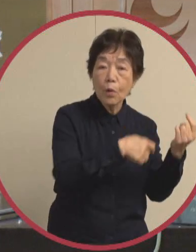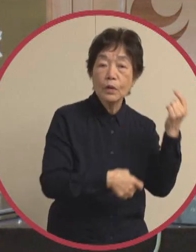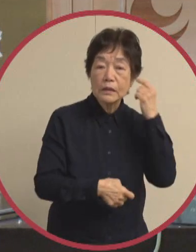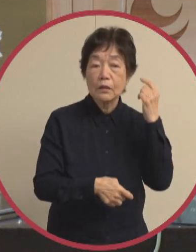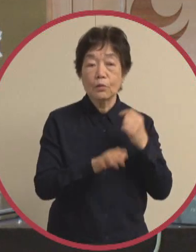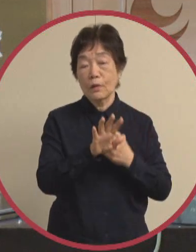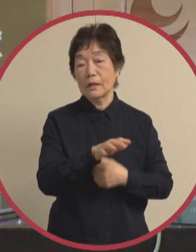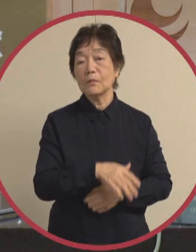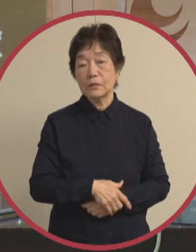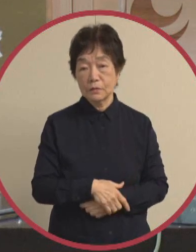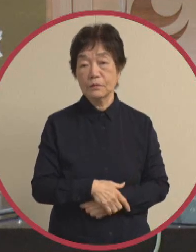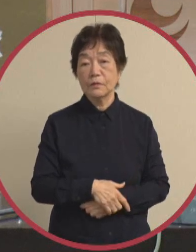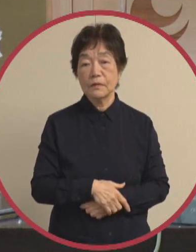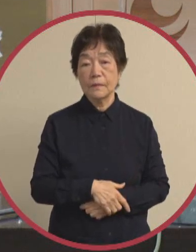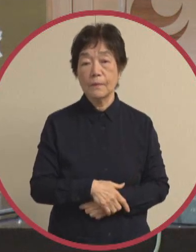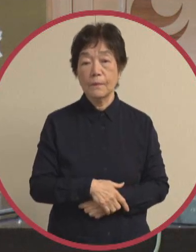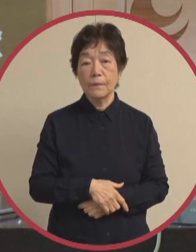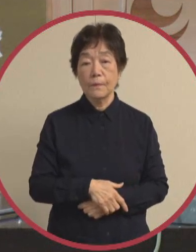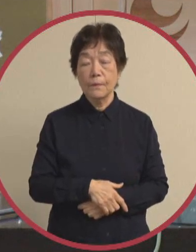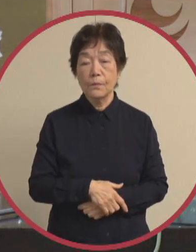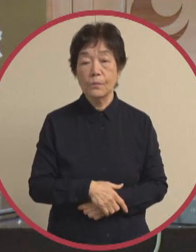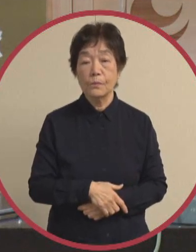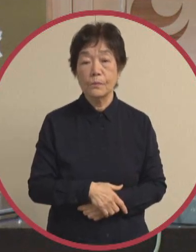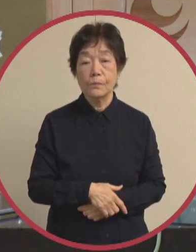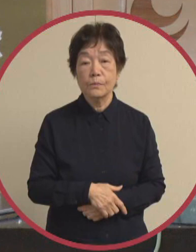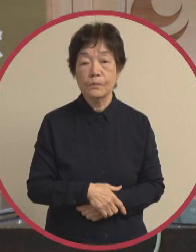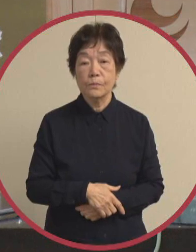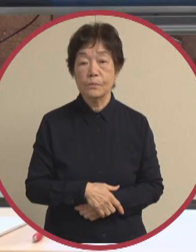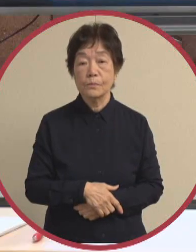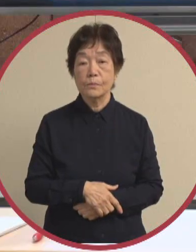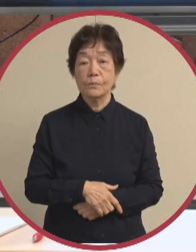ういった方がまあいらっしゃるというふうに認識をしています。